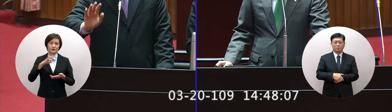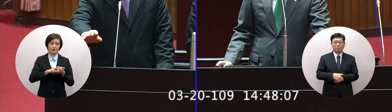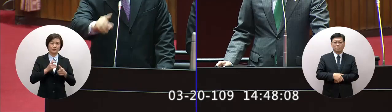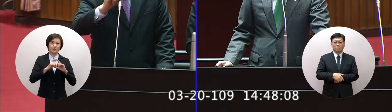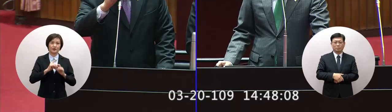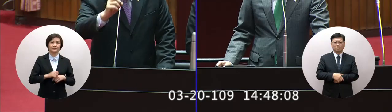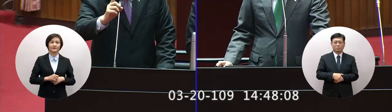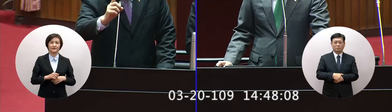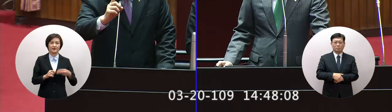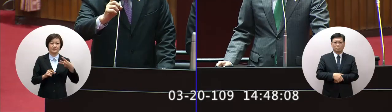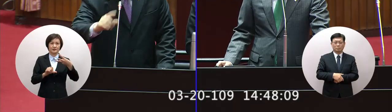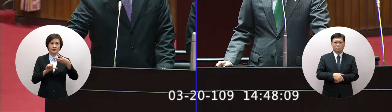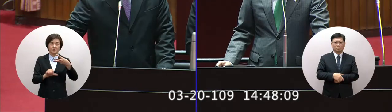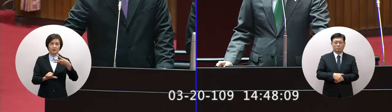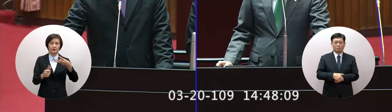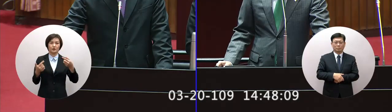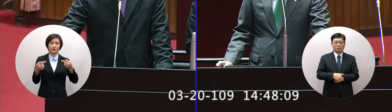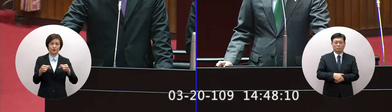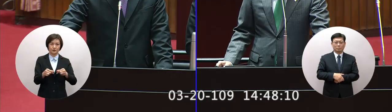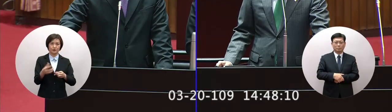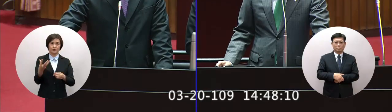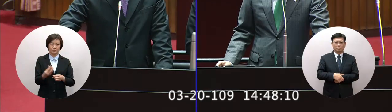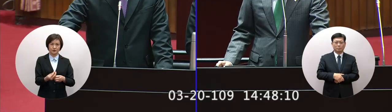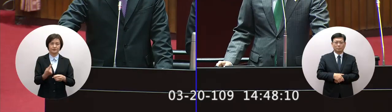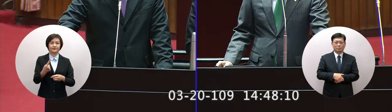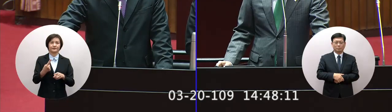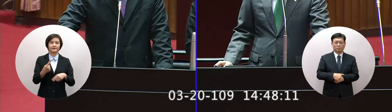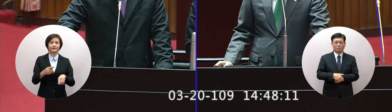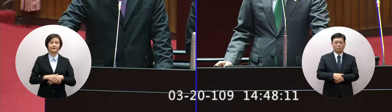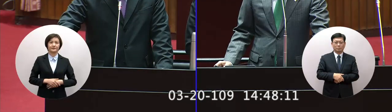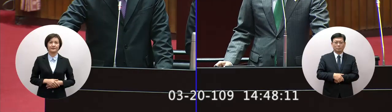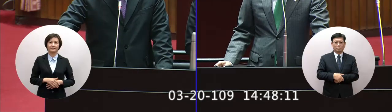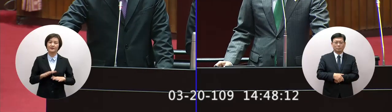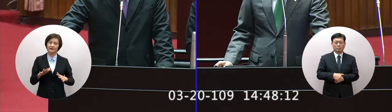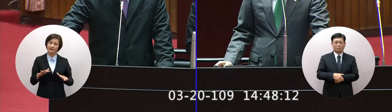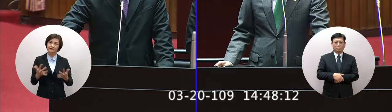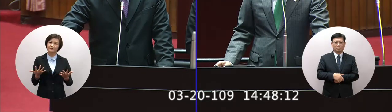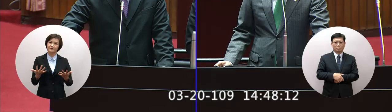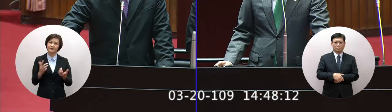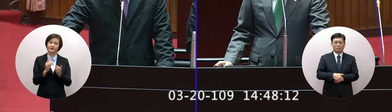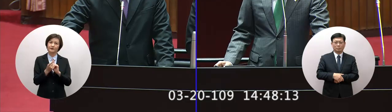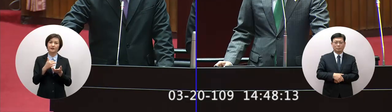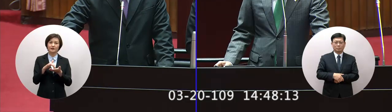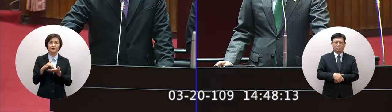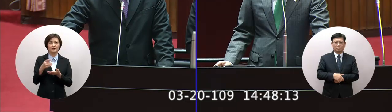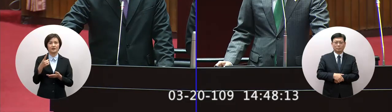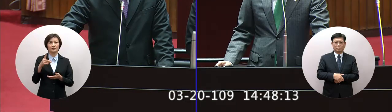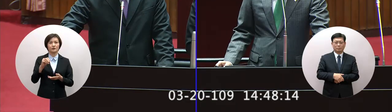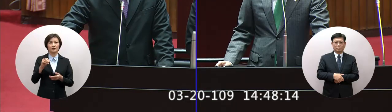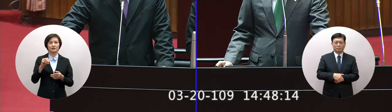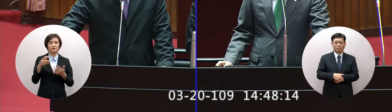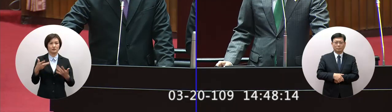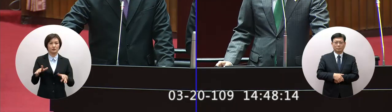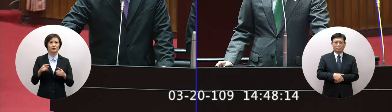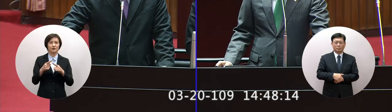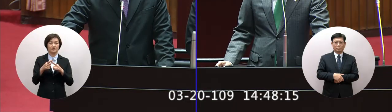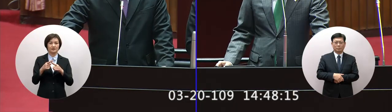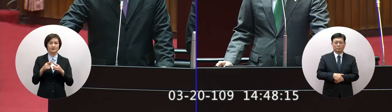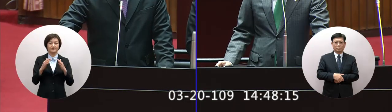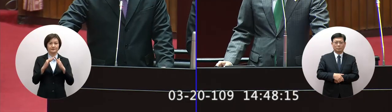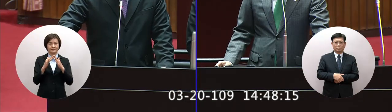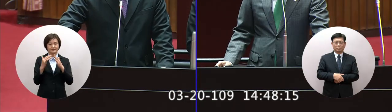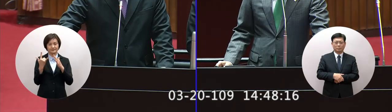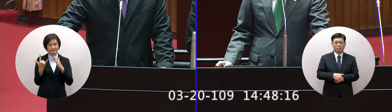天，等于3月5号又少一个。那现在我们应该是以现在来讲，大概10000多个人现在是在居家检